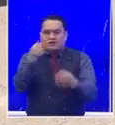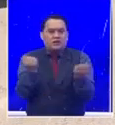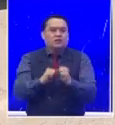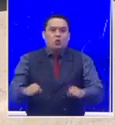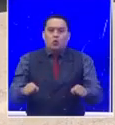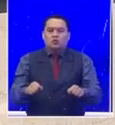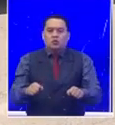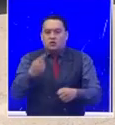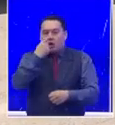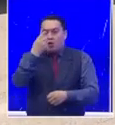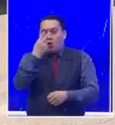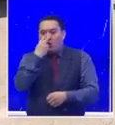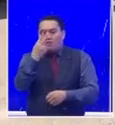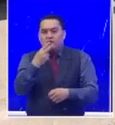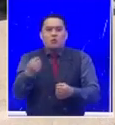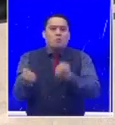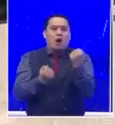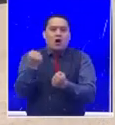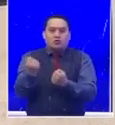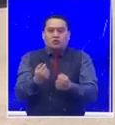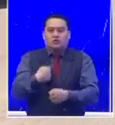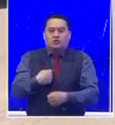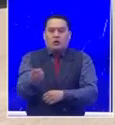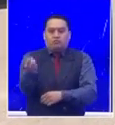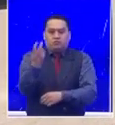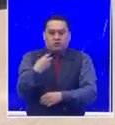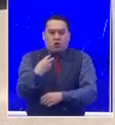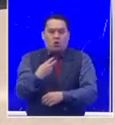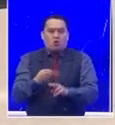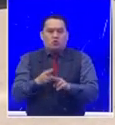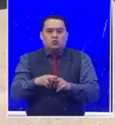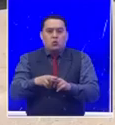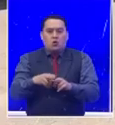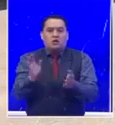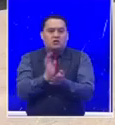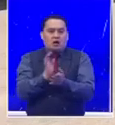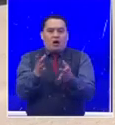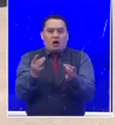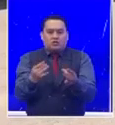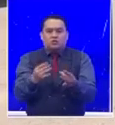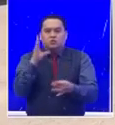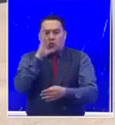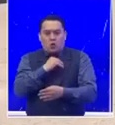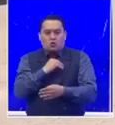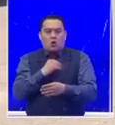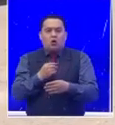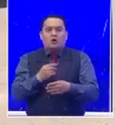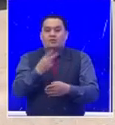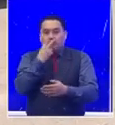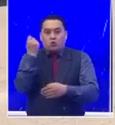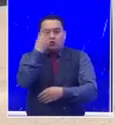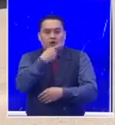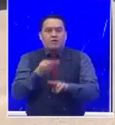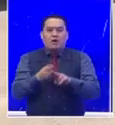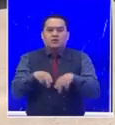невозможно. Вдалеке мы увидели машину, которая двигалась в нашу сторону. Она чуть не утонула в грязи, но смогла выбраться. Как выяснилось, в